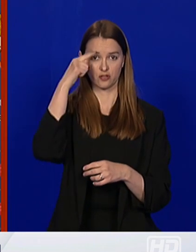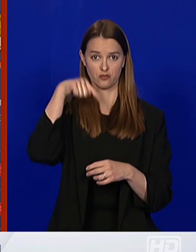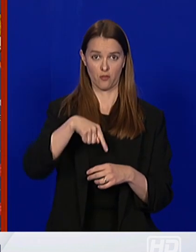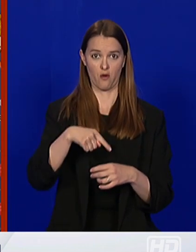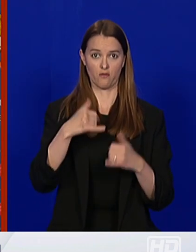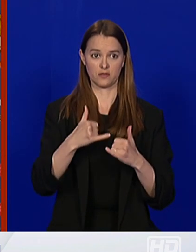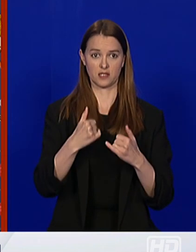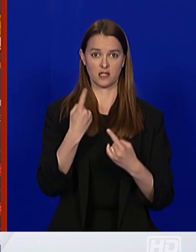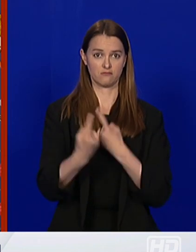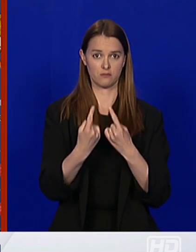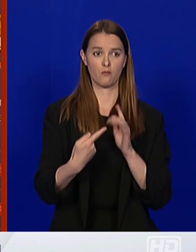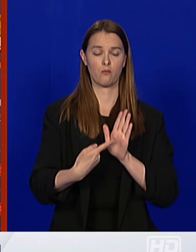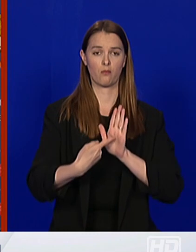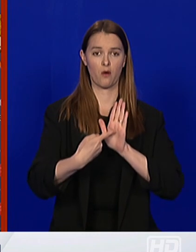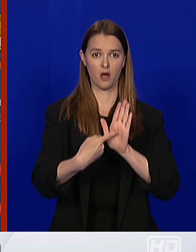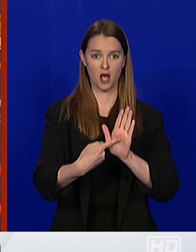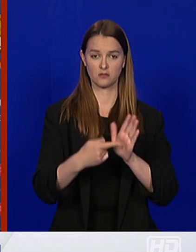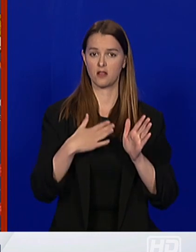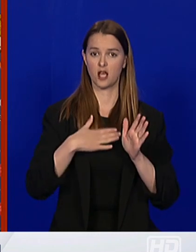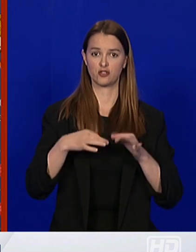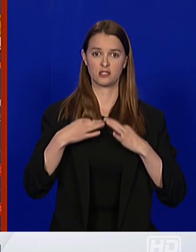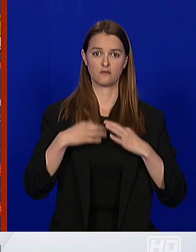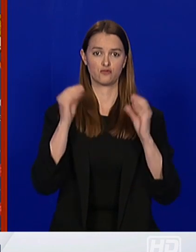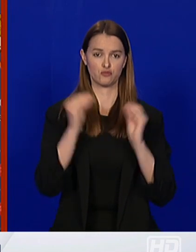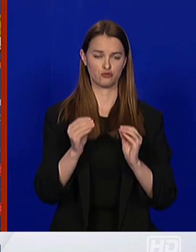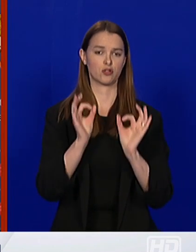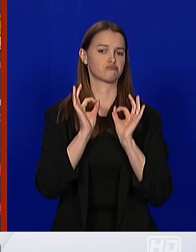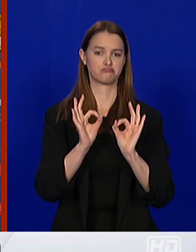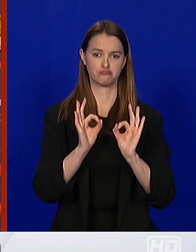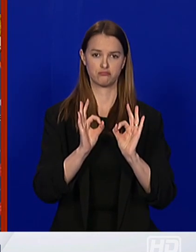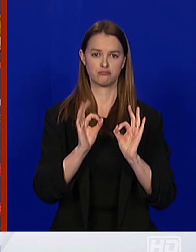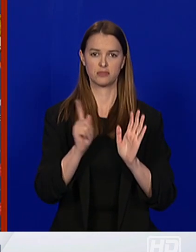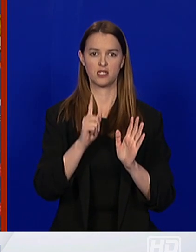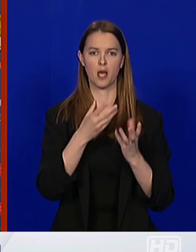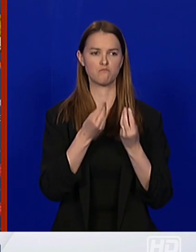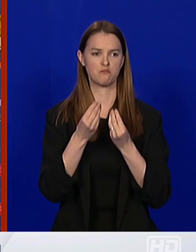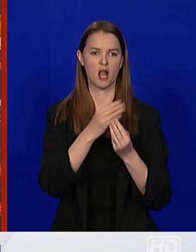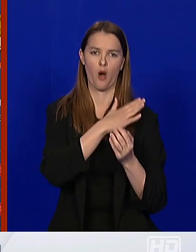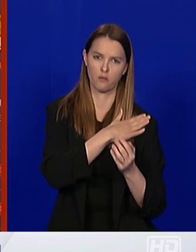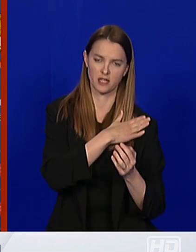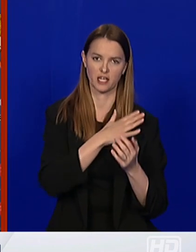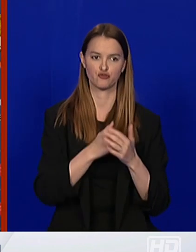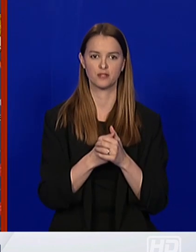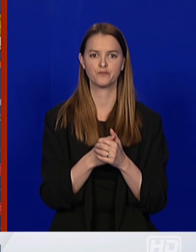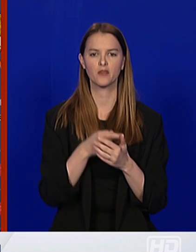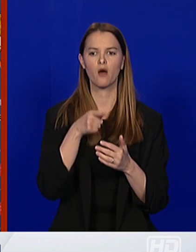pokazuje da naš zdravstveni sustav nije preopterećen. Trend povećanja broja